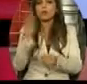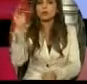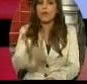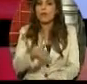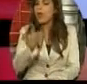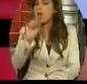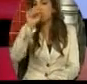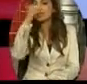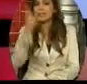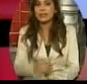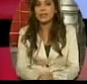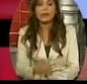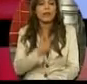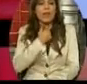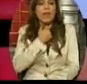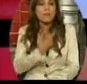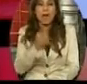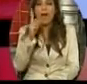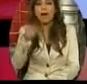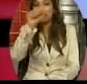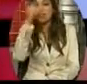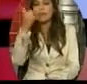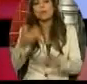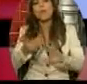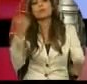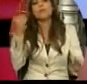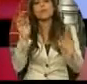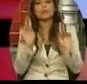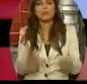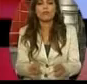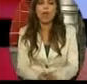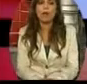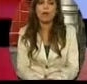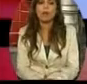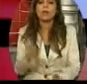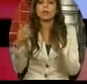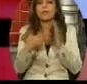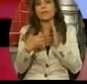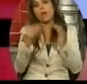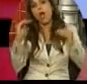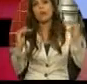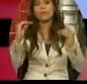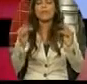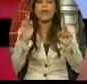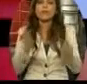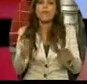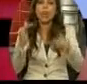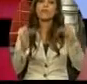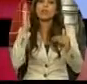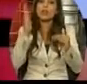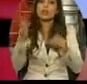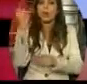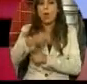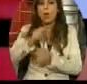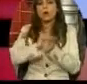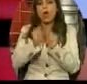דווקא לעונות C, ואם אין לך ברירה בעונת C, תעשה את זה מוקדם ככל האפשר, ותבדוק ותשווה. אפשר להשוות היום ישר במלון, אפשר